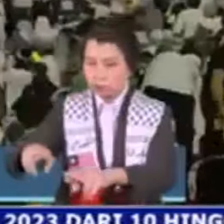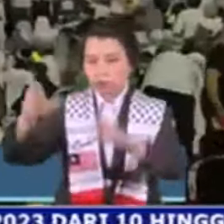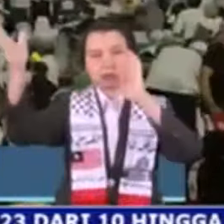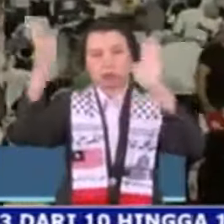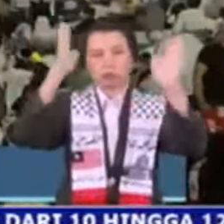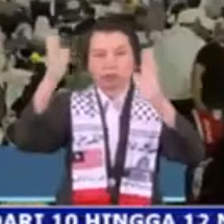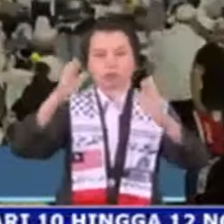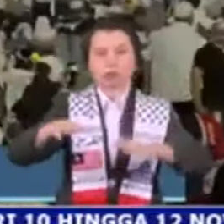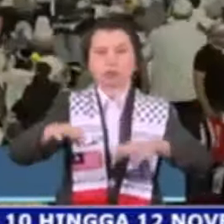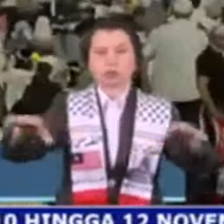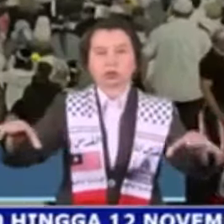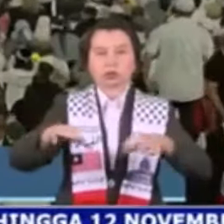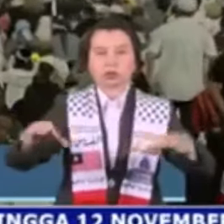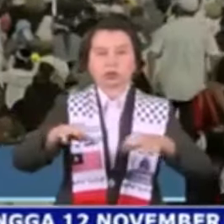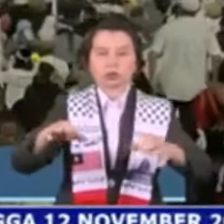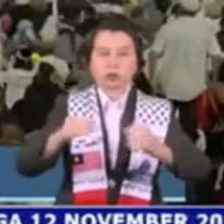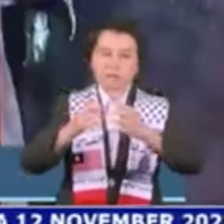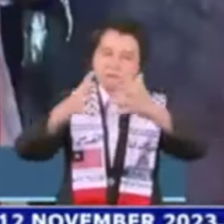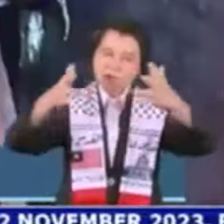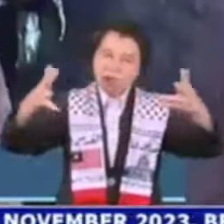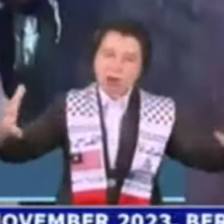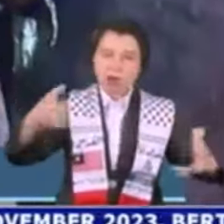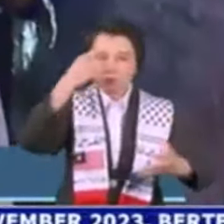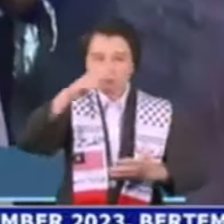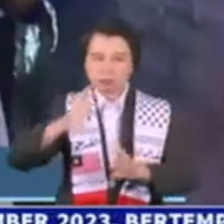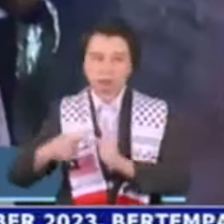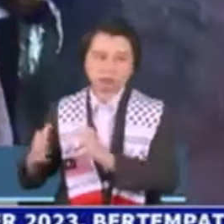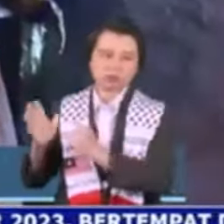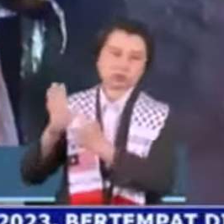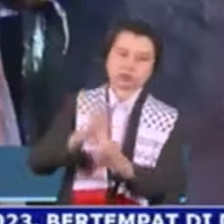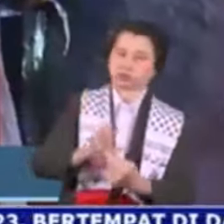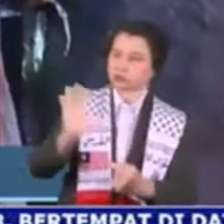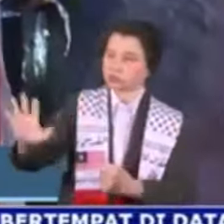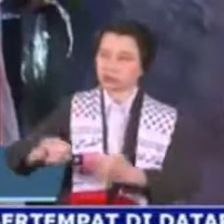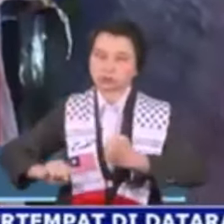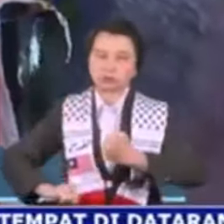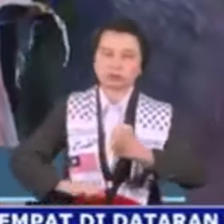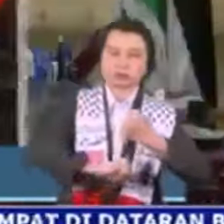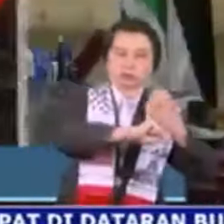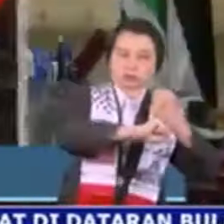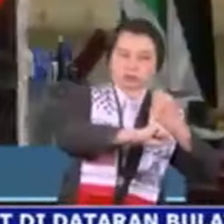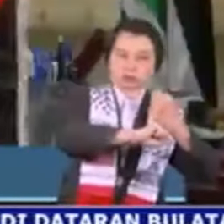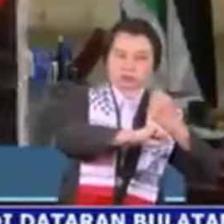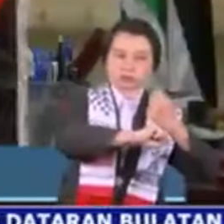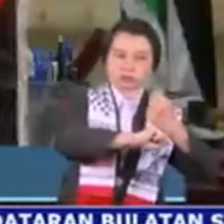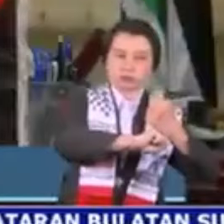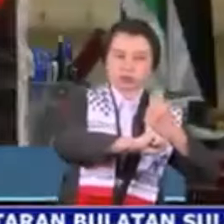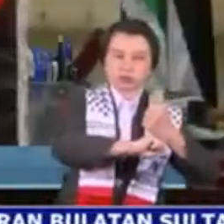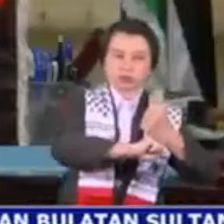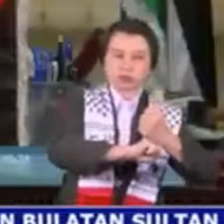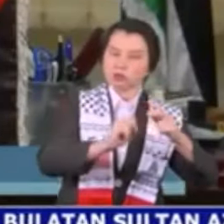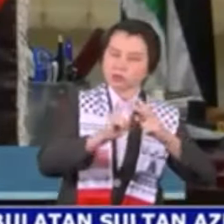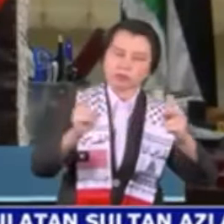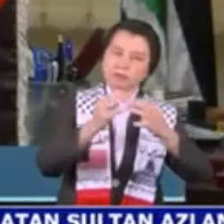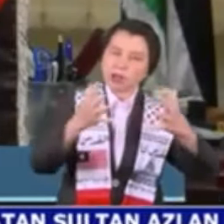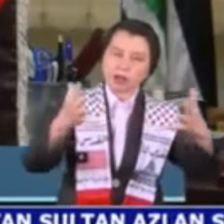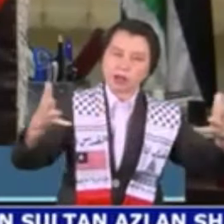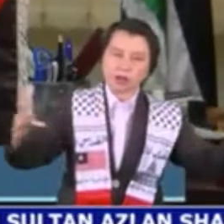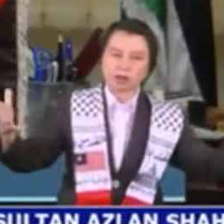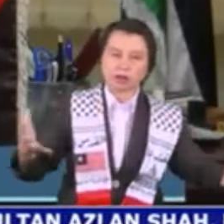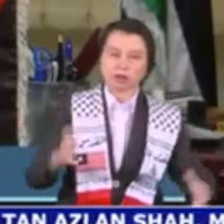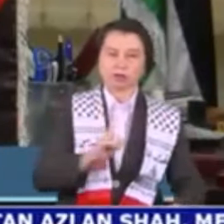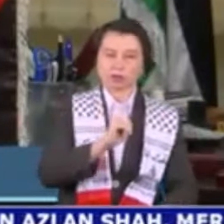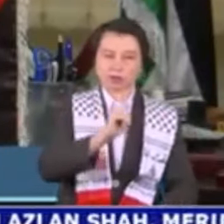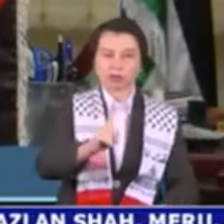Malaysia are doing their maximum to show their support and their solidarity, similar to so many other